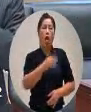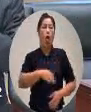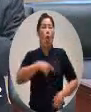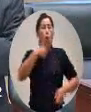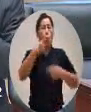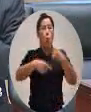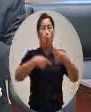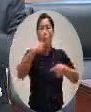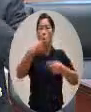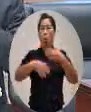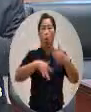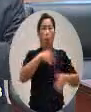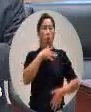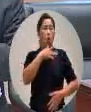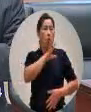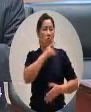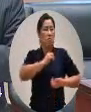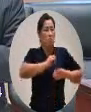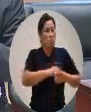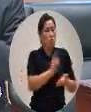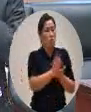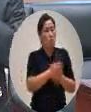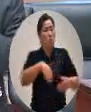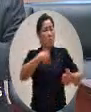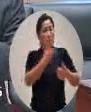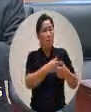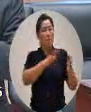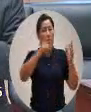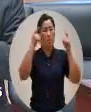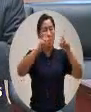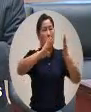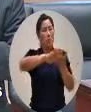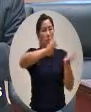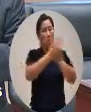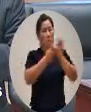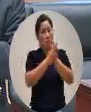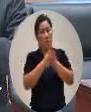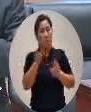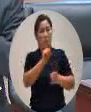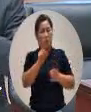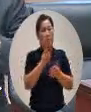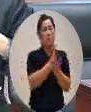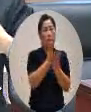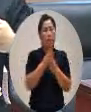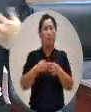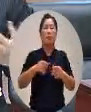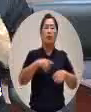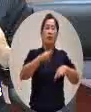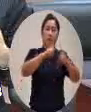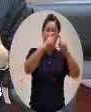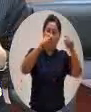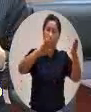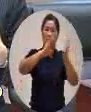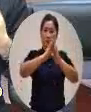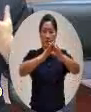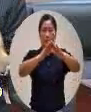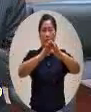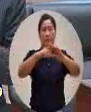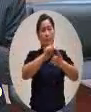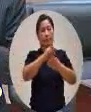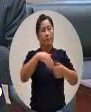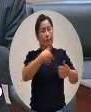怎麼樣訂定這樣的然後怎麼樣讓高雄市變成一個這個任性城市我們希望能夠讓大家知道